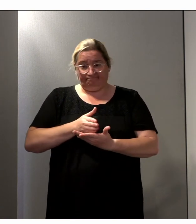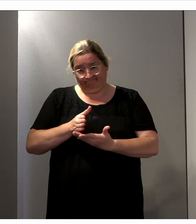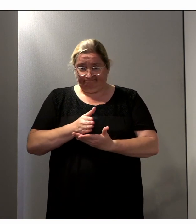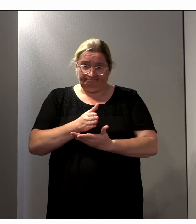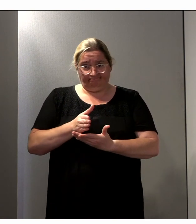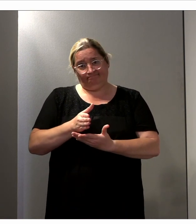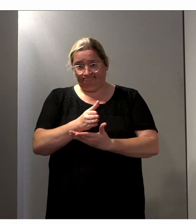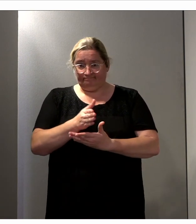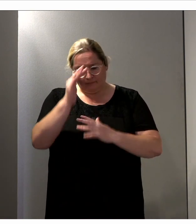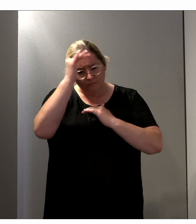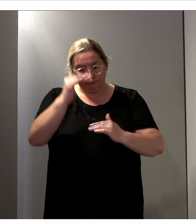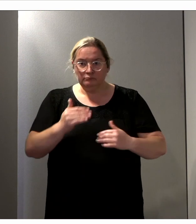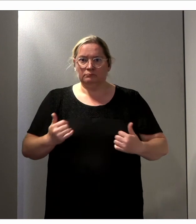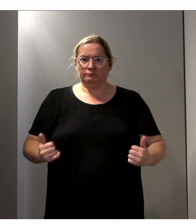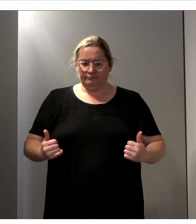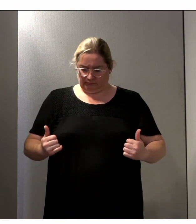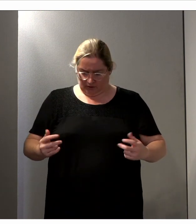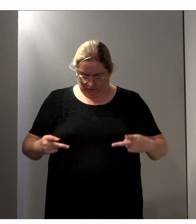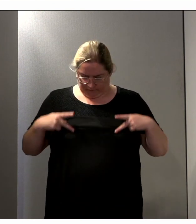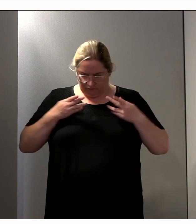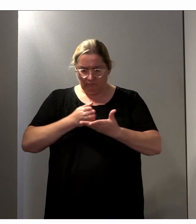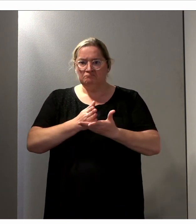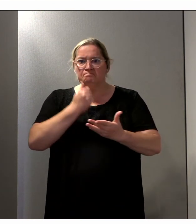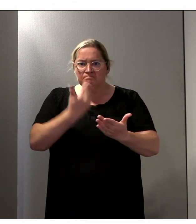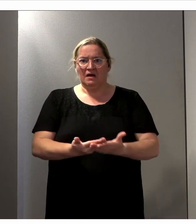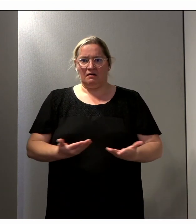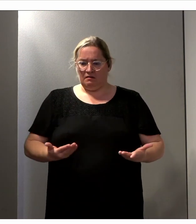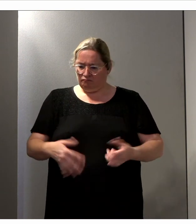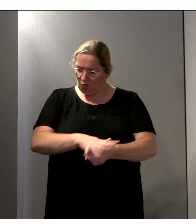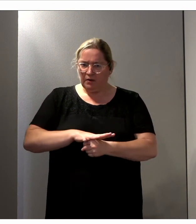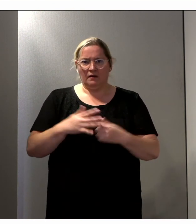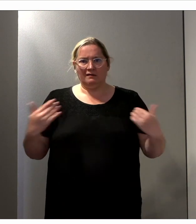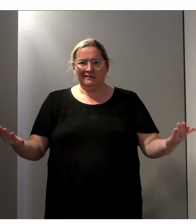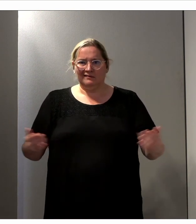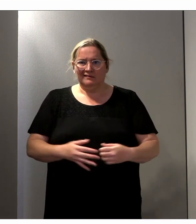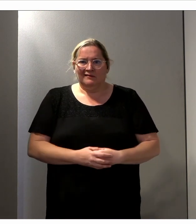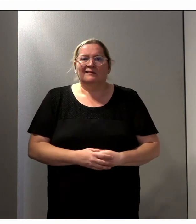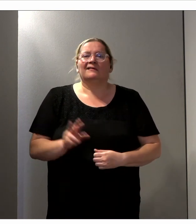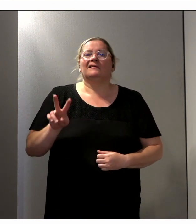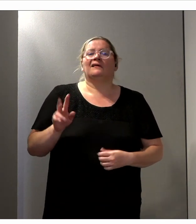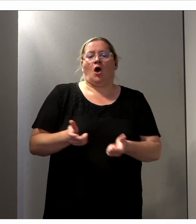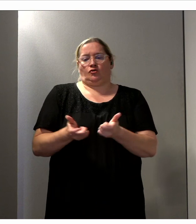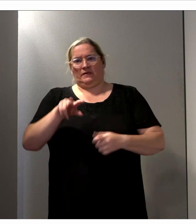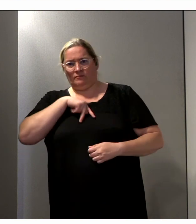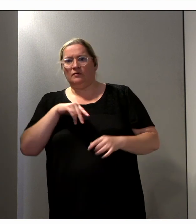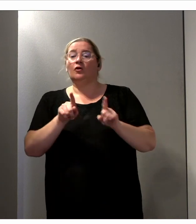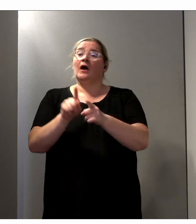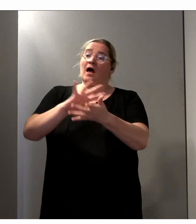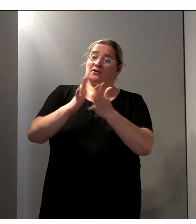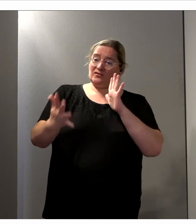tout ça, aujourd'hui, je vis et je vis pleinement. Et c'est vrai que mes entreprises et